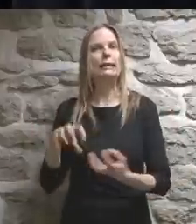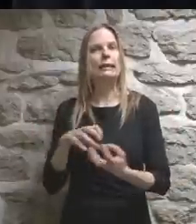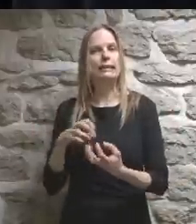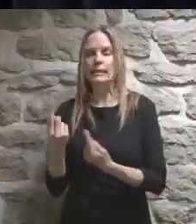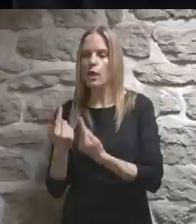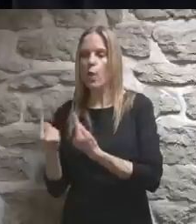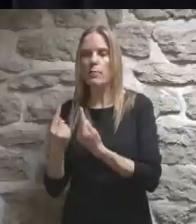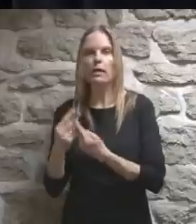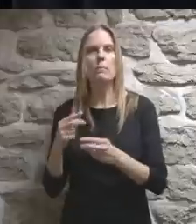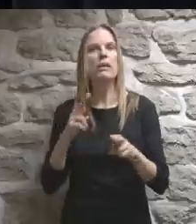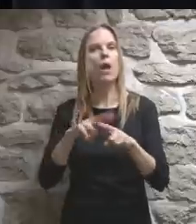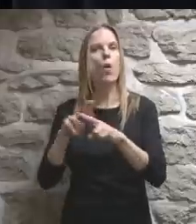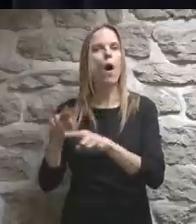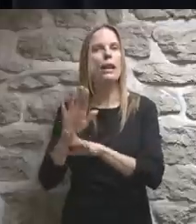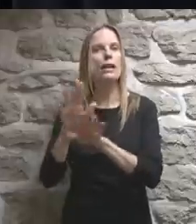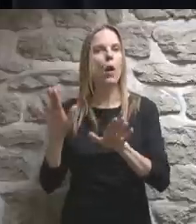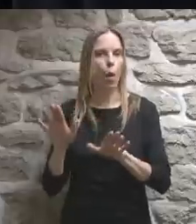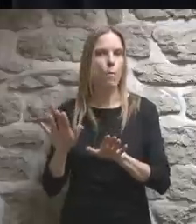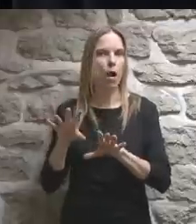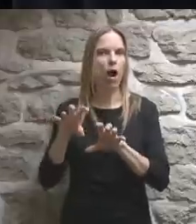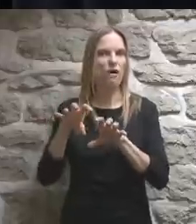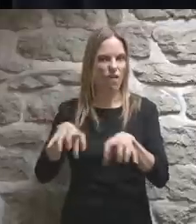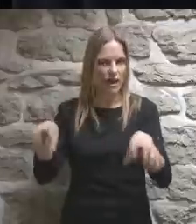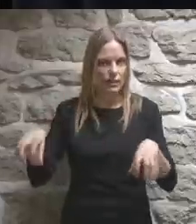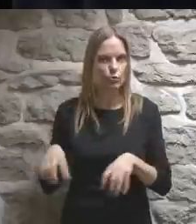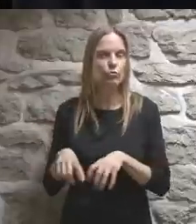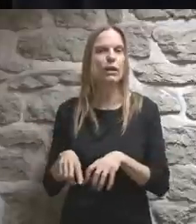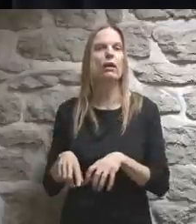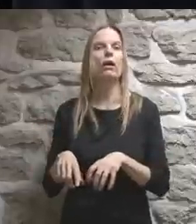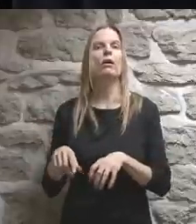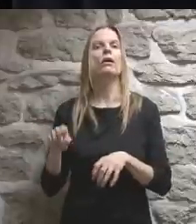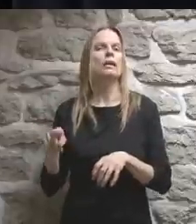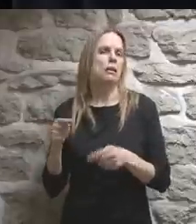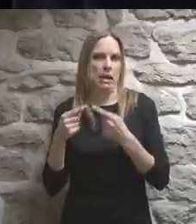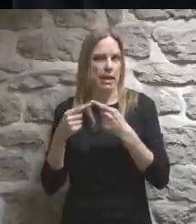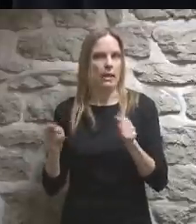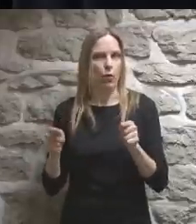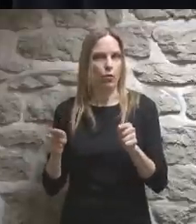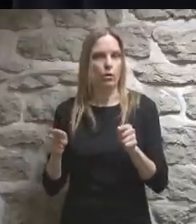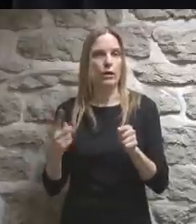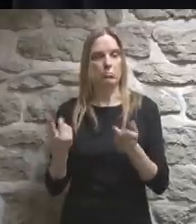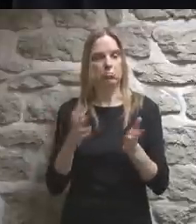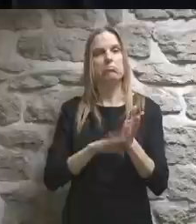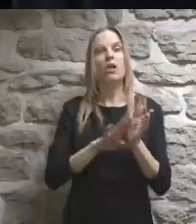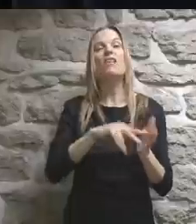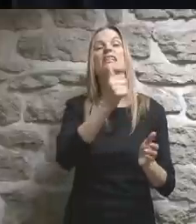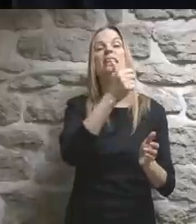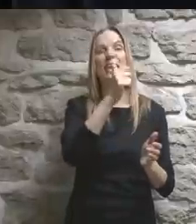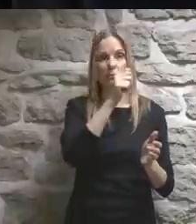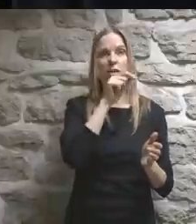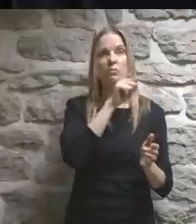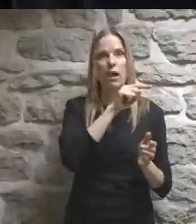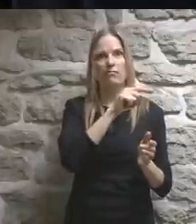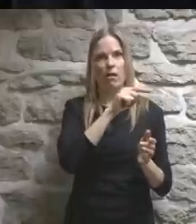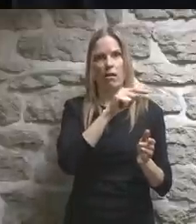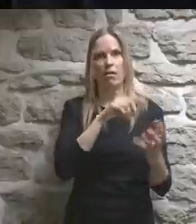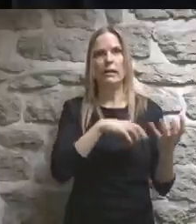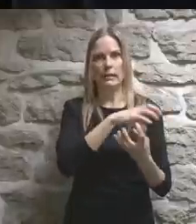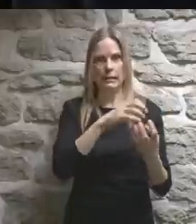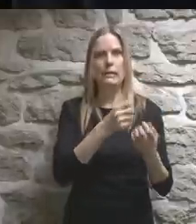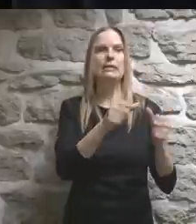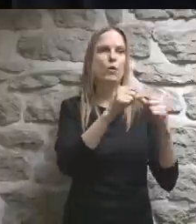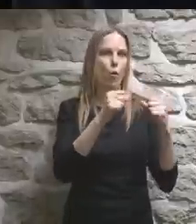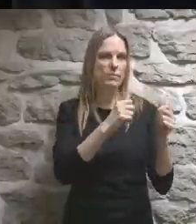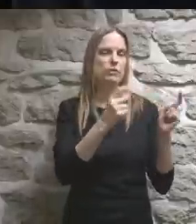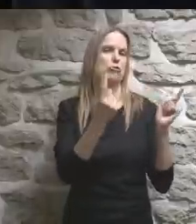omavalitsustega. Tänane on selline pigem erakorraline, muidu see rütm on see, et igal esmaspäeval sellised regionaalsed kriisikomissioonid toimuvad,